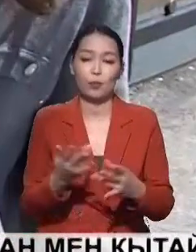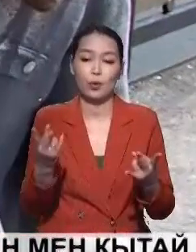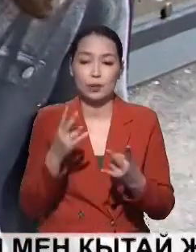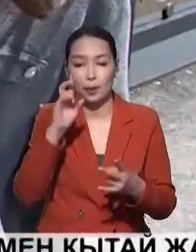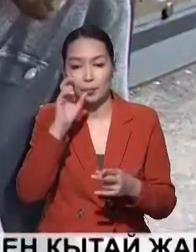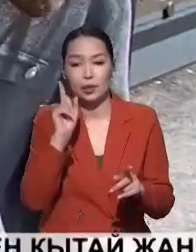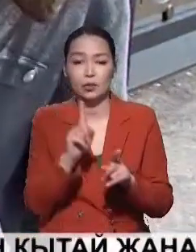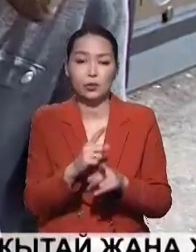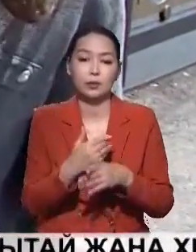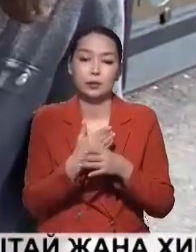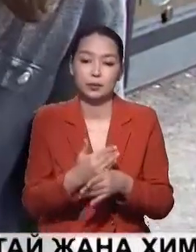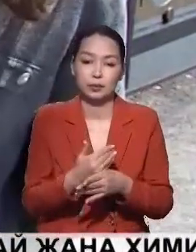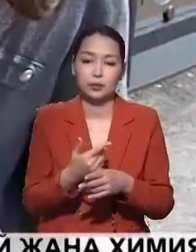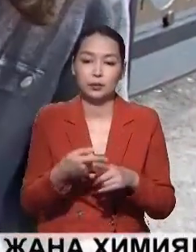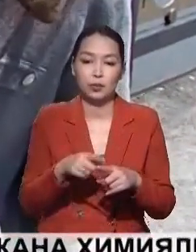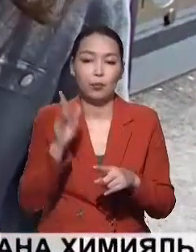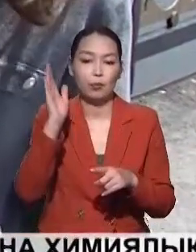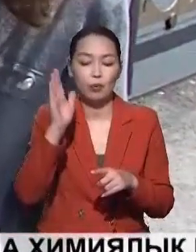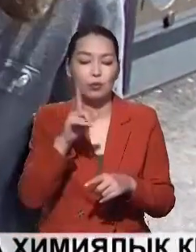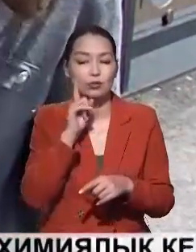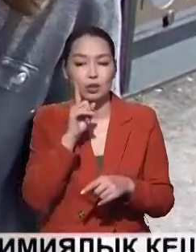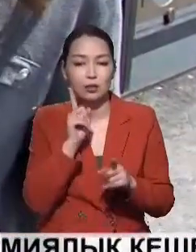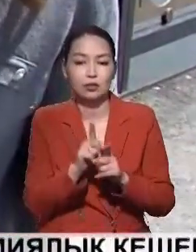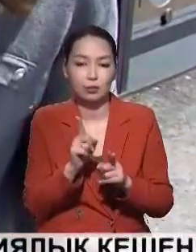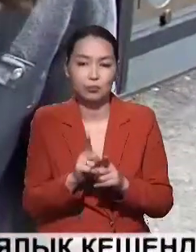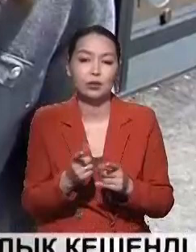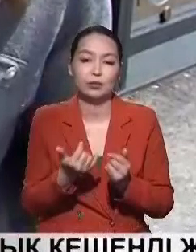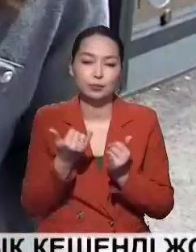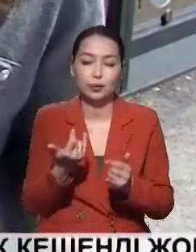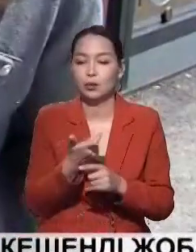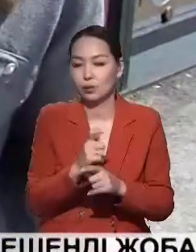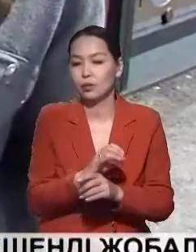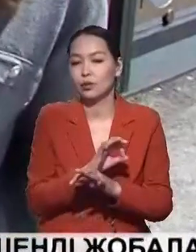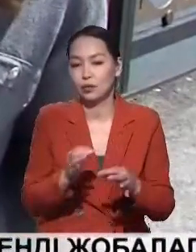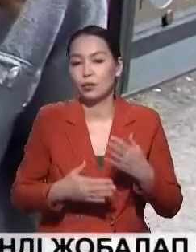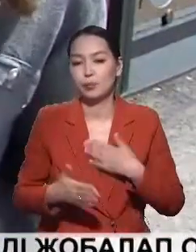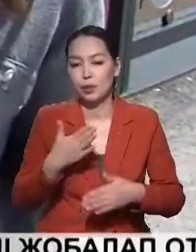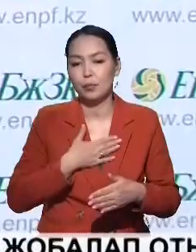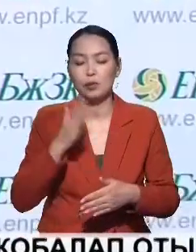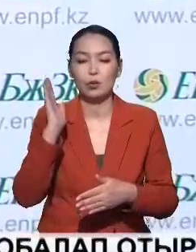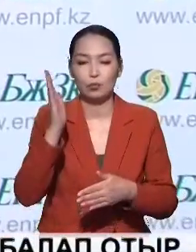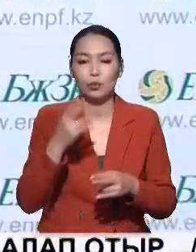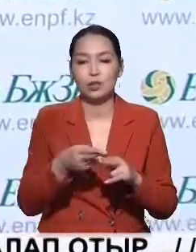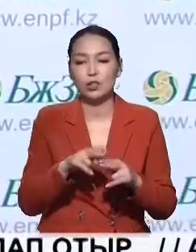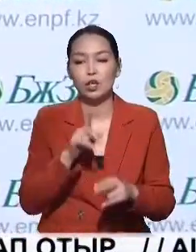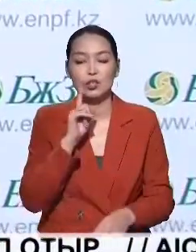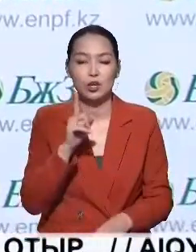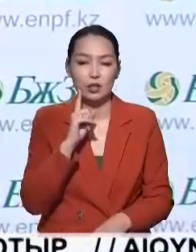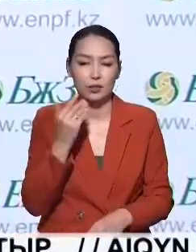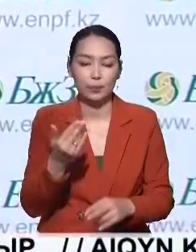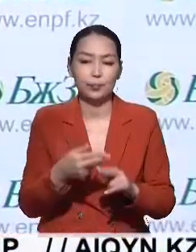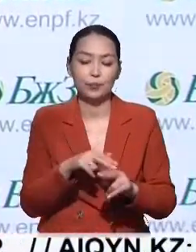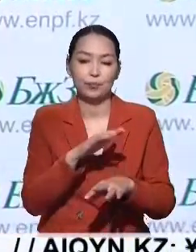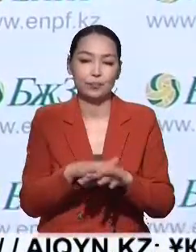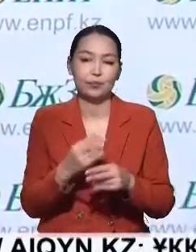осындай көмектерін болашақ жастарға беріп тұрса, құбақып әрине жақсы. Біздің болашағымыз жастар ғой. Қордан алғашқы төлем